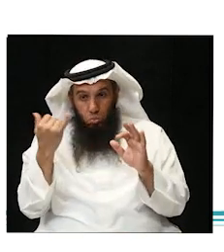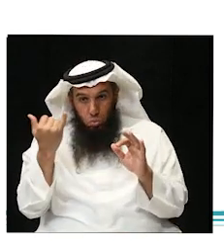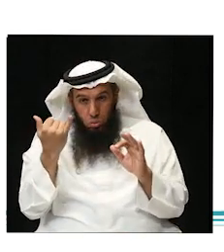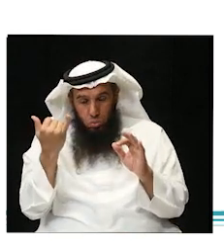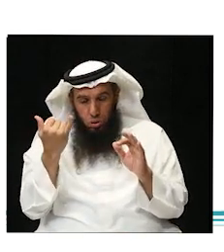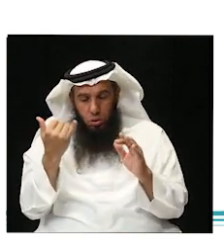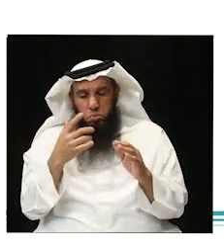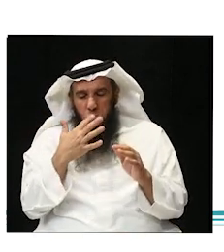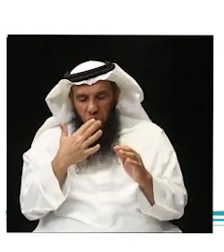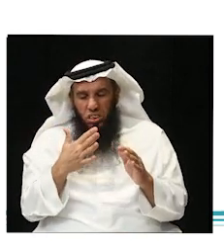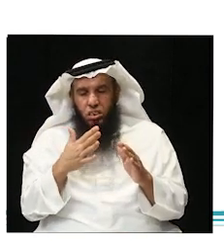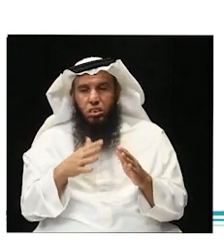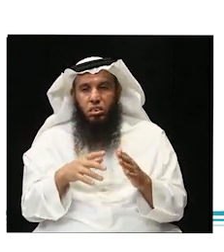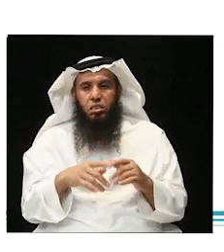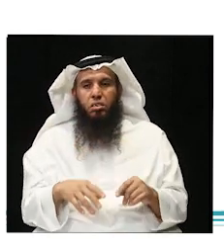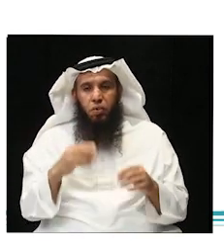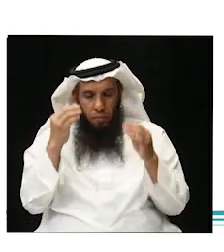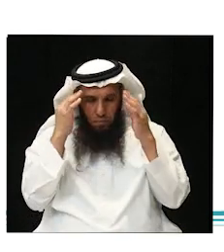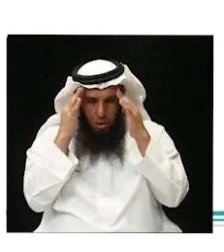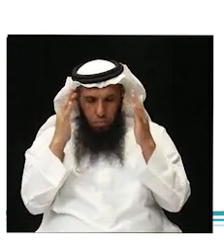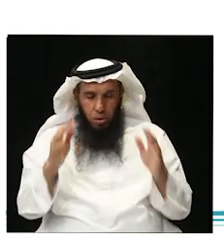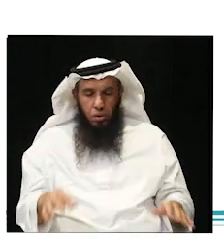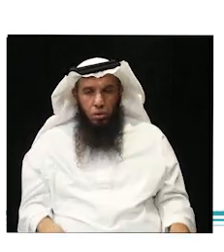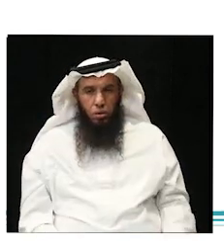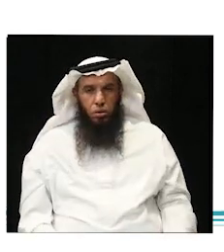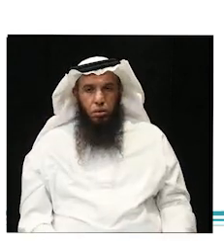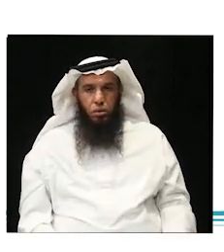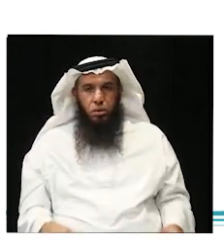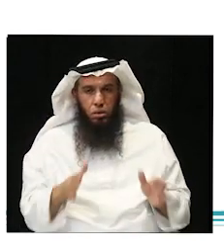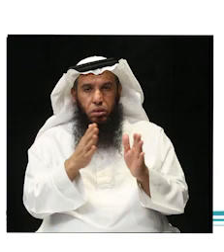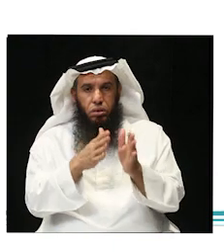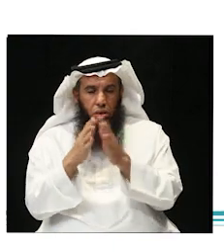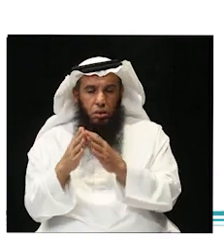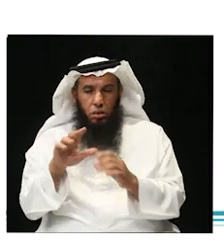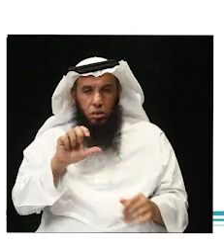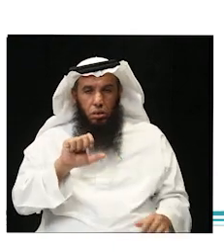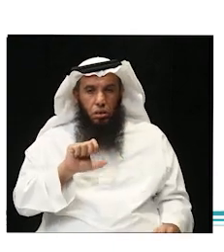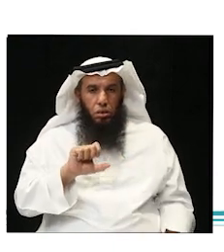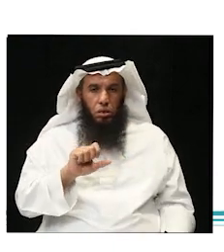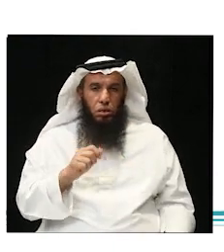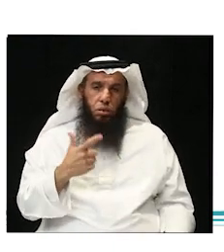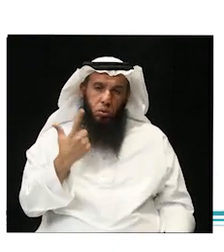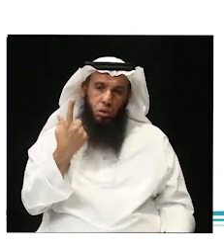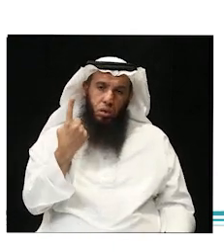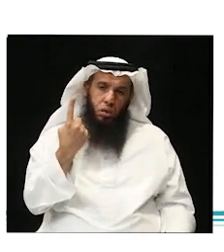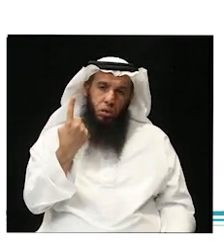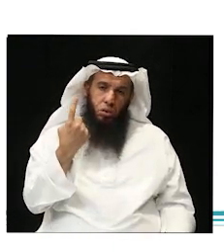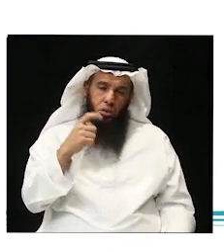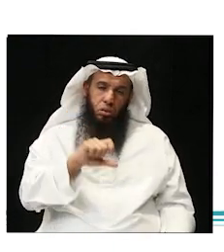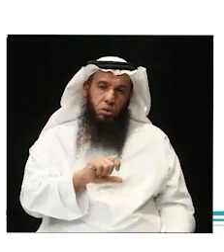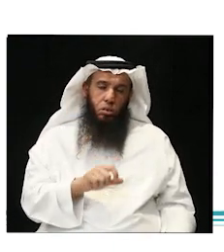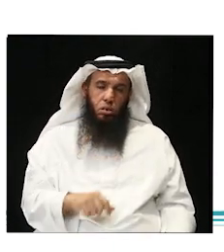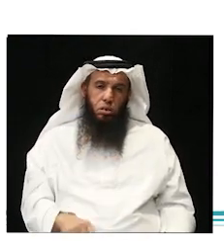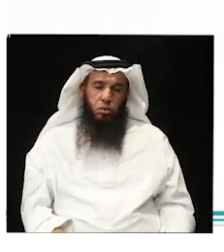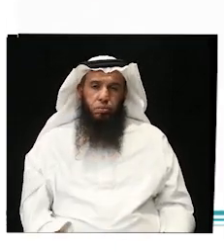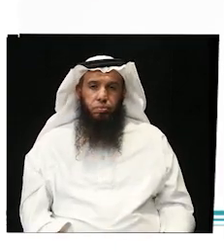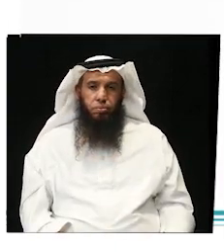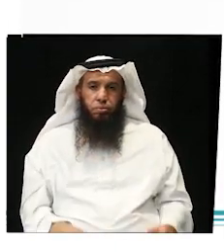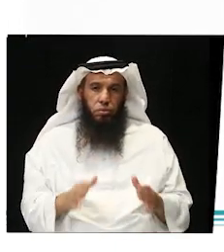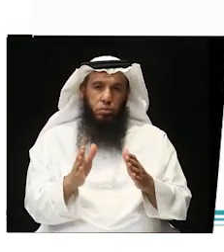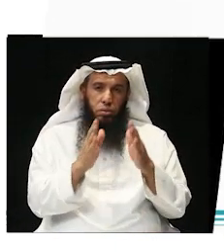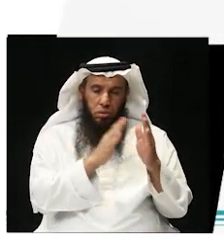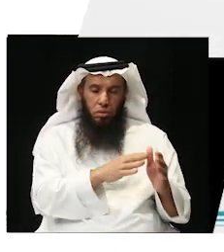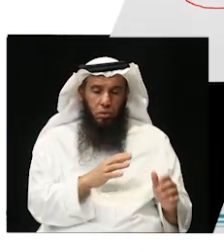منه. التوكل على الله سبحانه وتعالى هذا هو تعريفه، اعتماد القلب عليه سبحانه وتعالى في